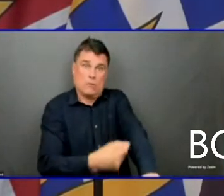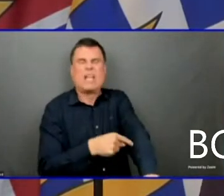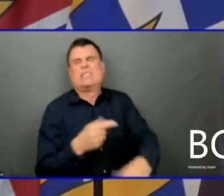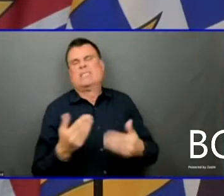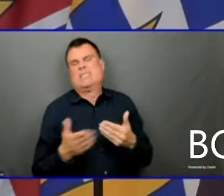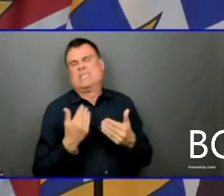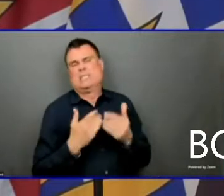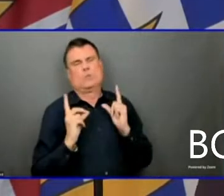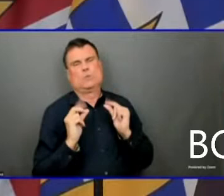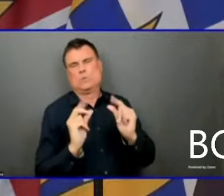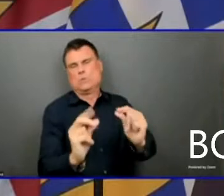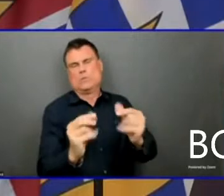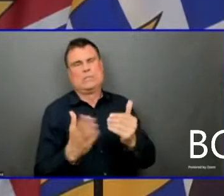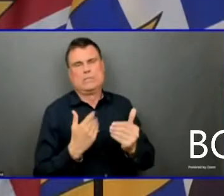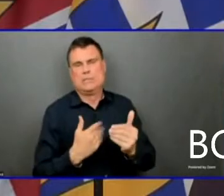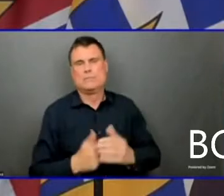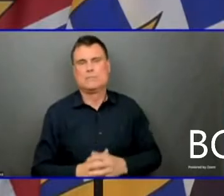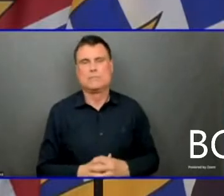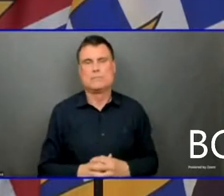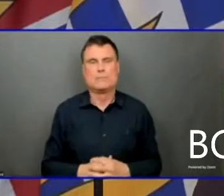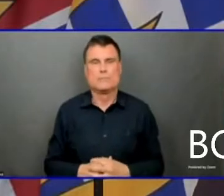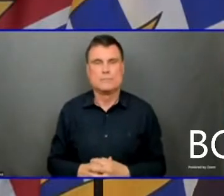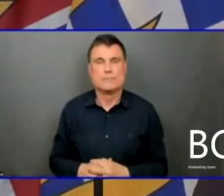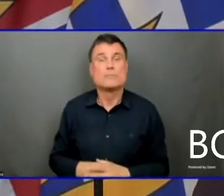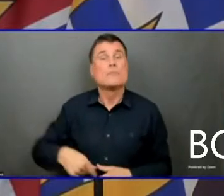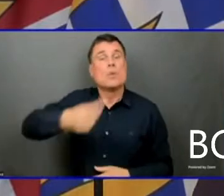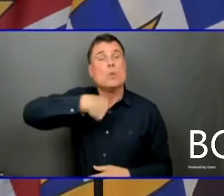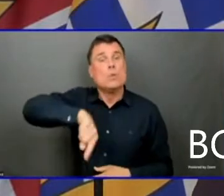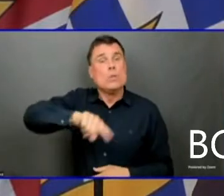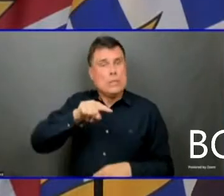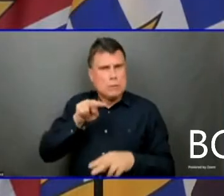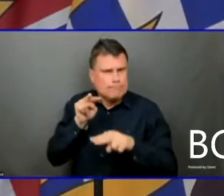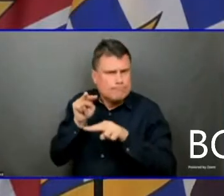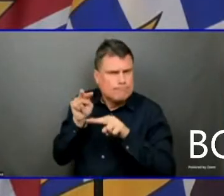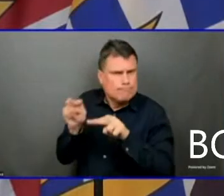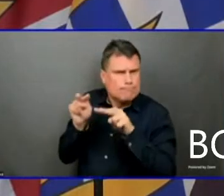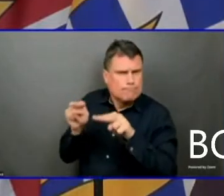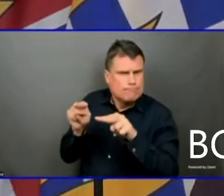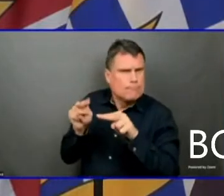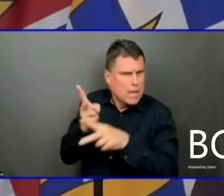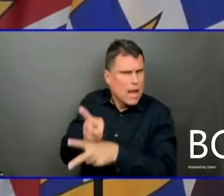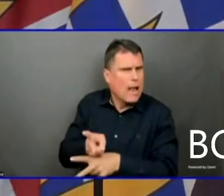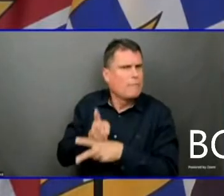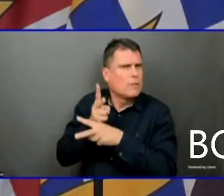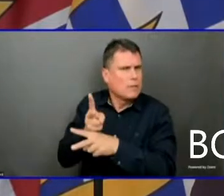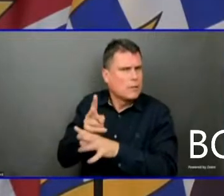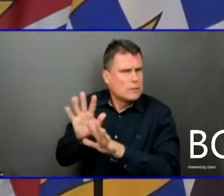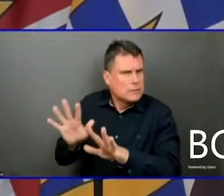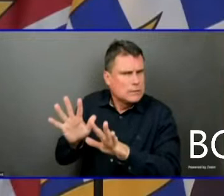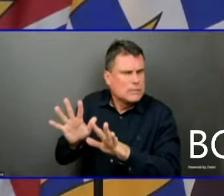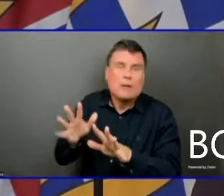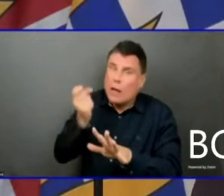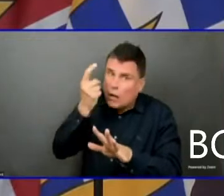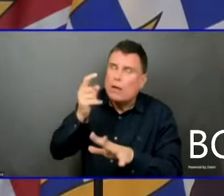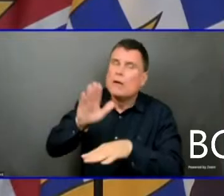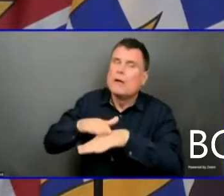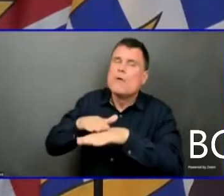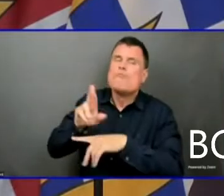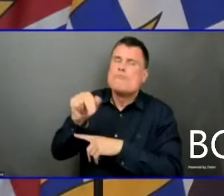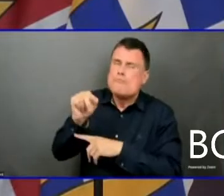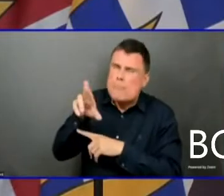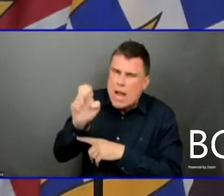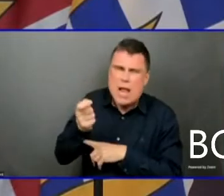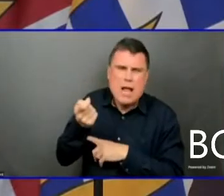少，但是也是第2例了，也很严重了。所以他说是很少见，但是这个是严